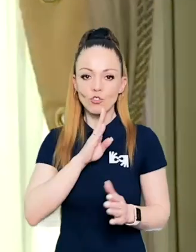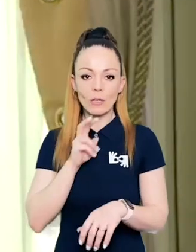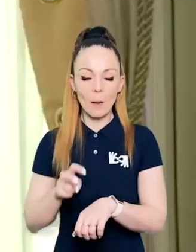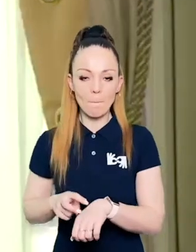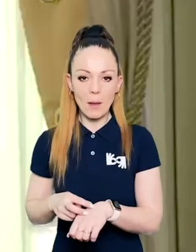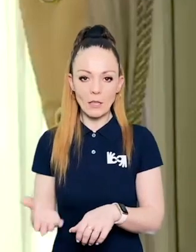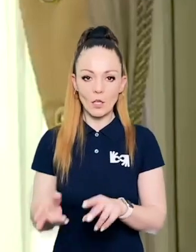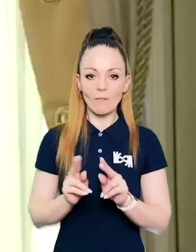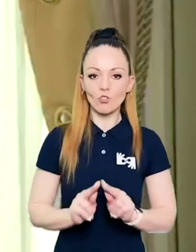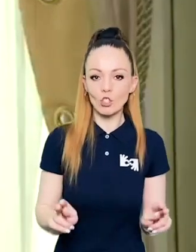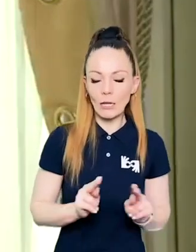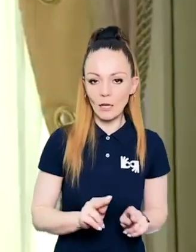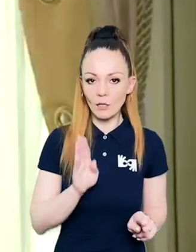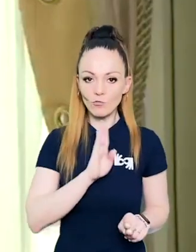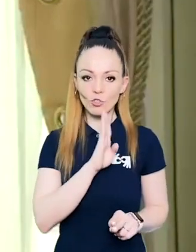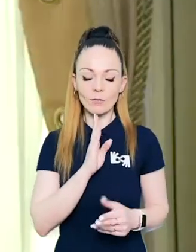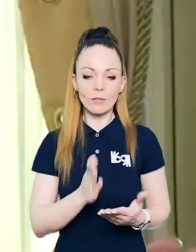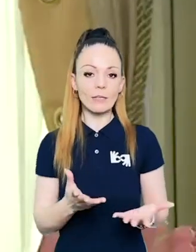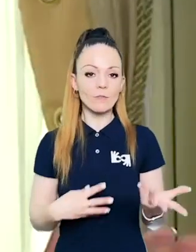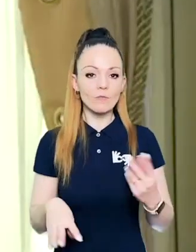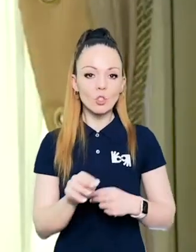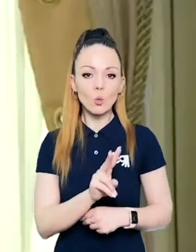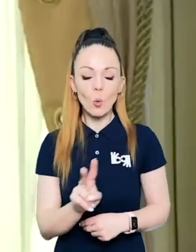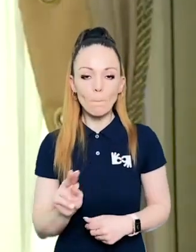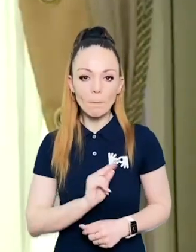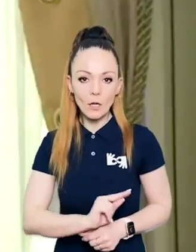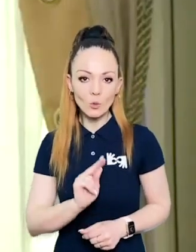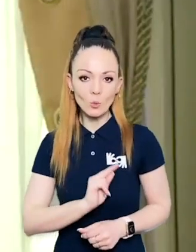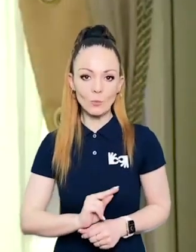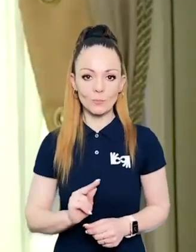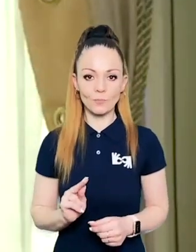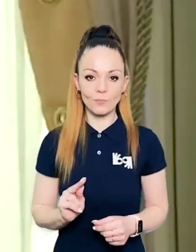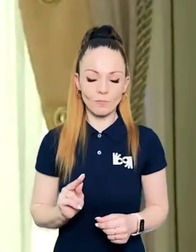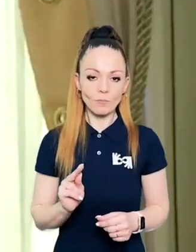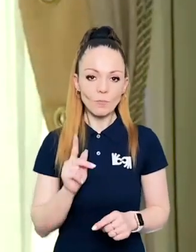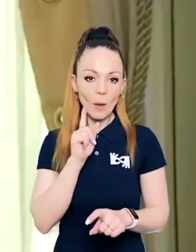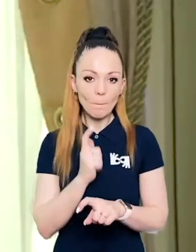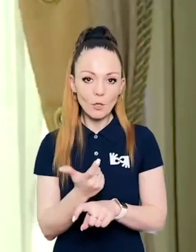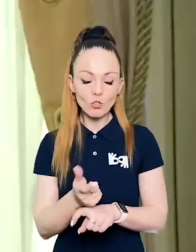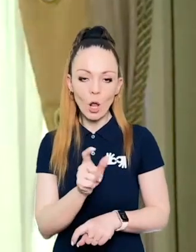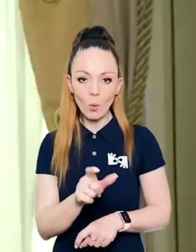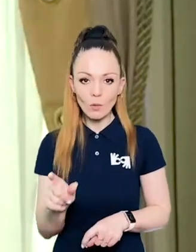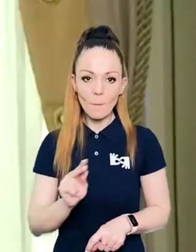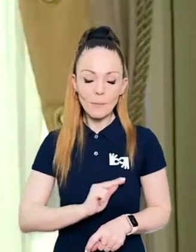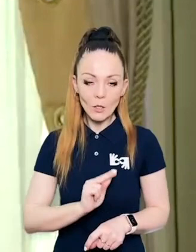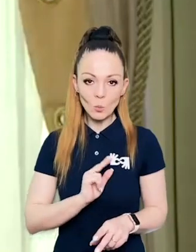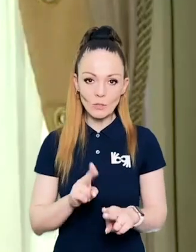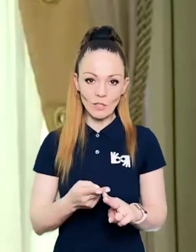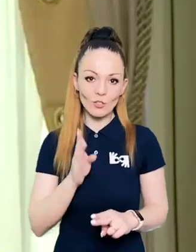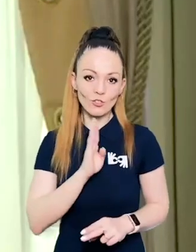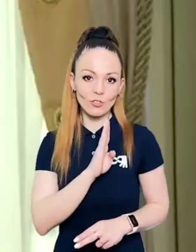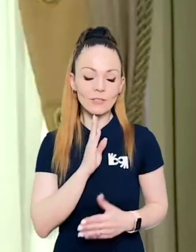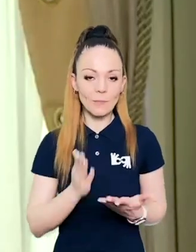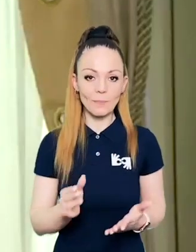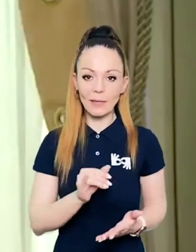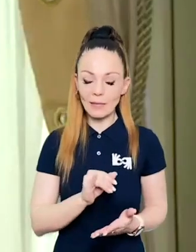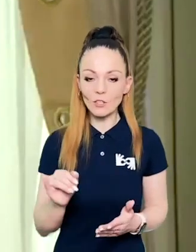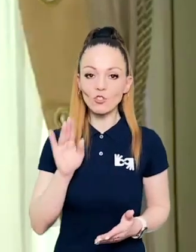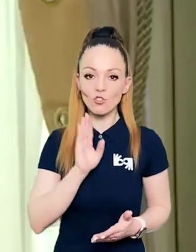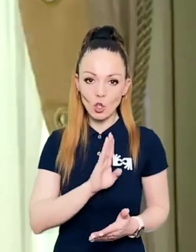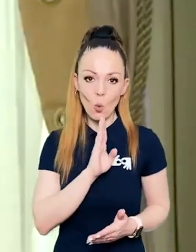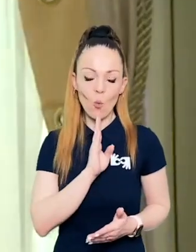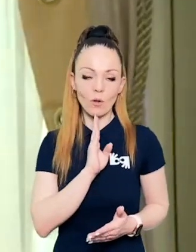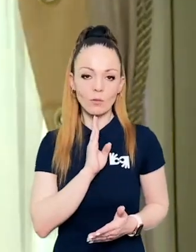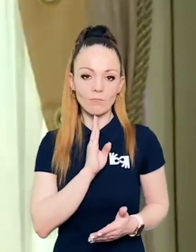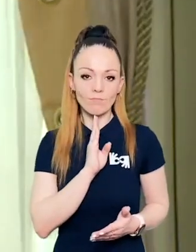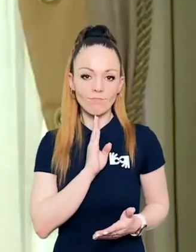жінки в медики, вчителі, всі, хто працює, більше людей працює, це жінки. І так